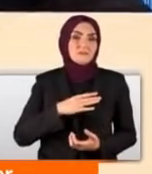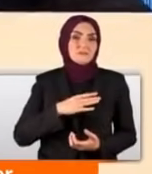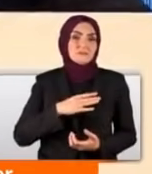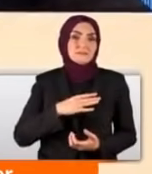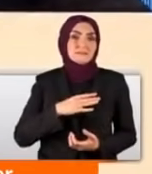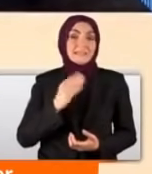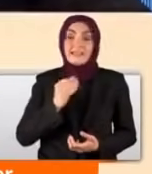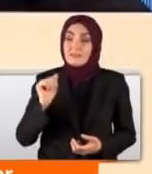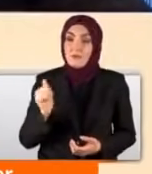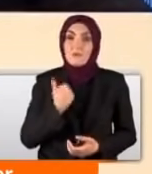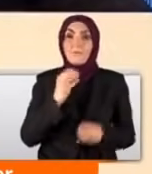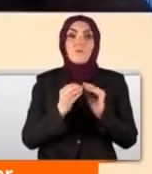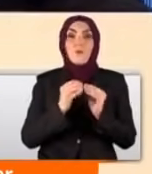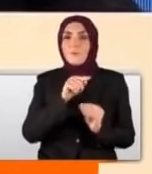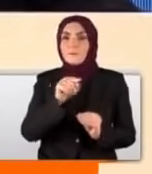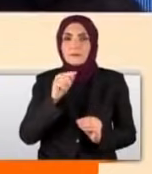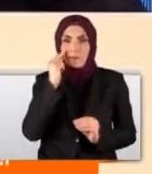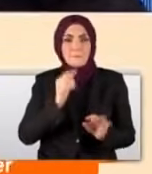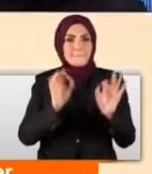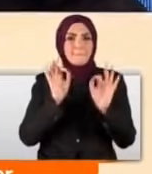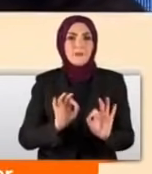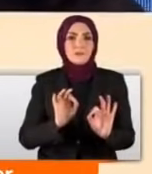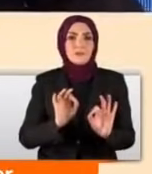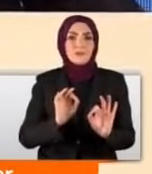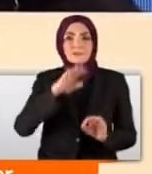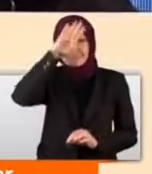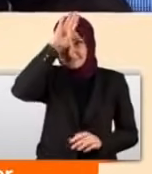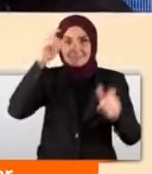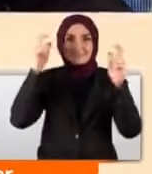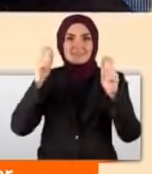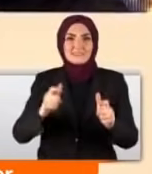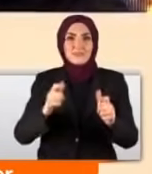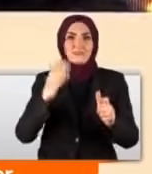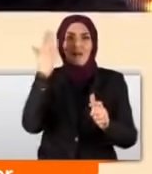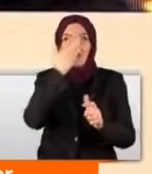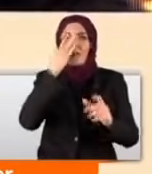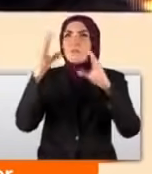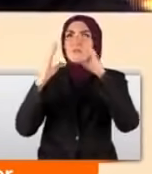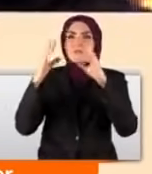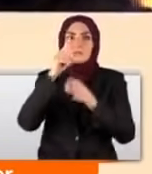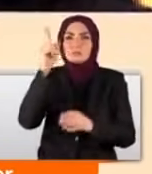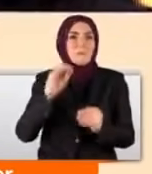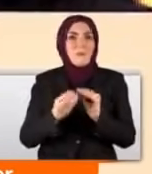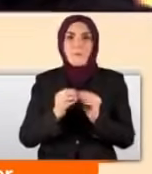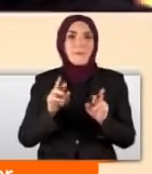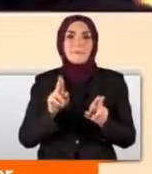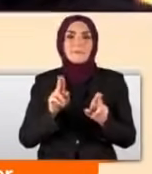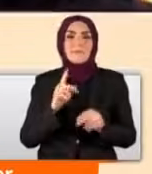temel sorunlardan başlayarak İstanbul'un üzerine çöken kara bulutları birer birer